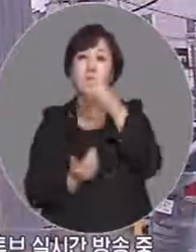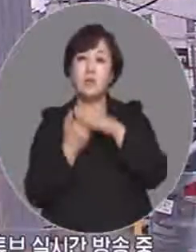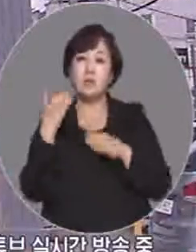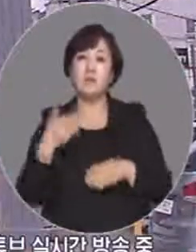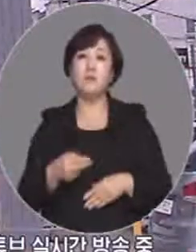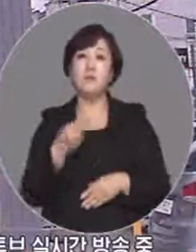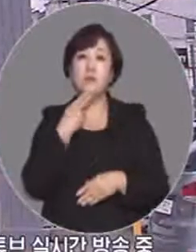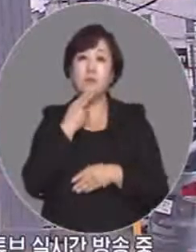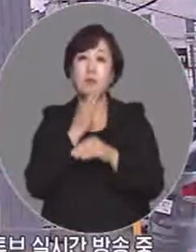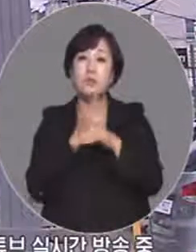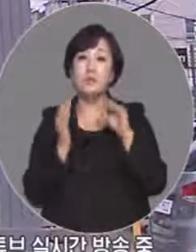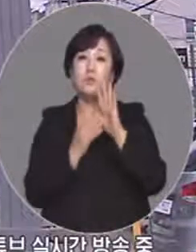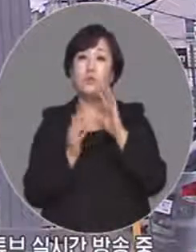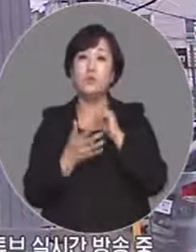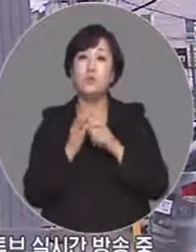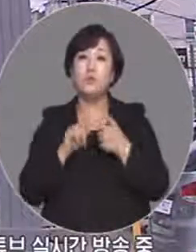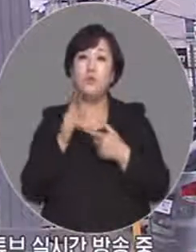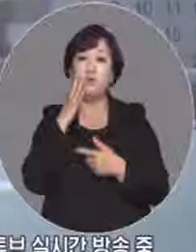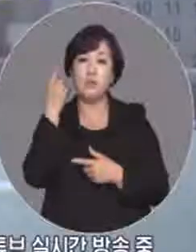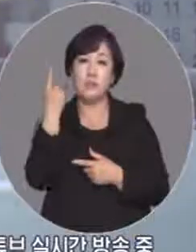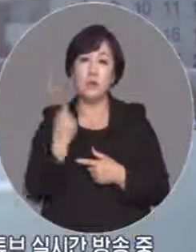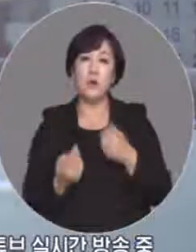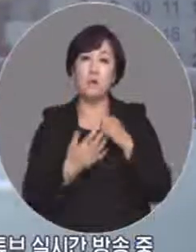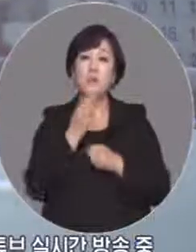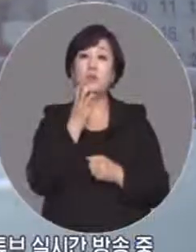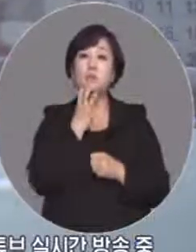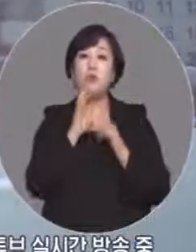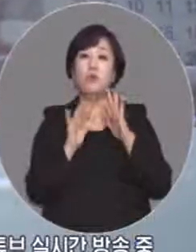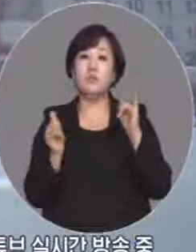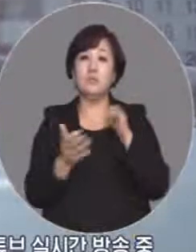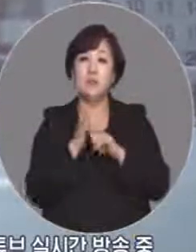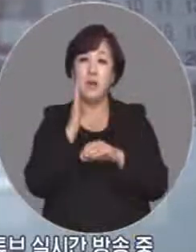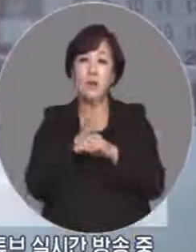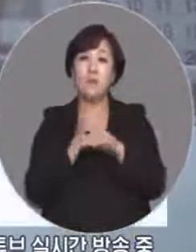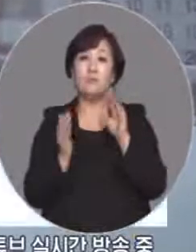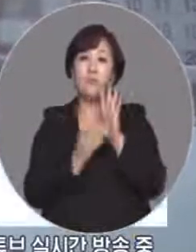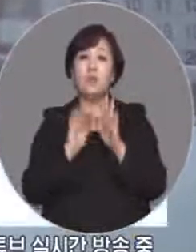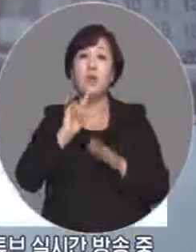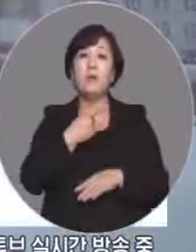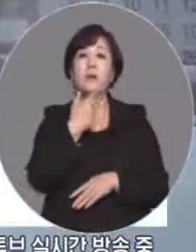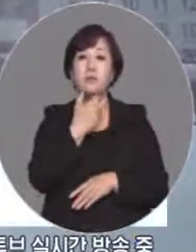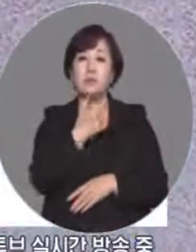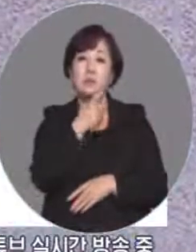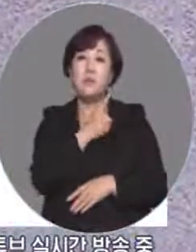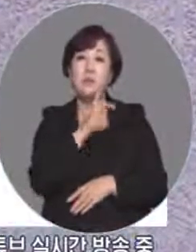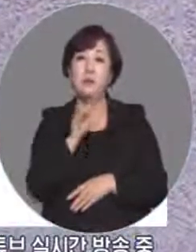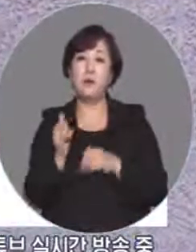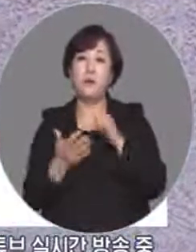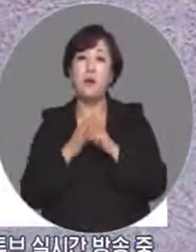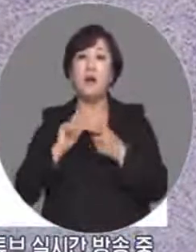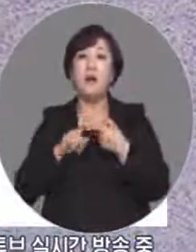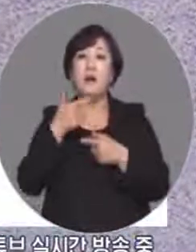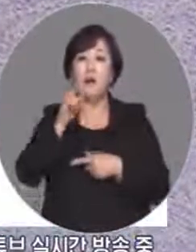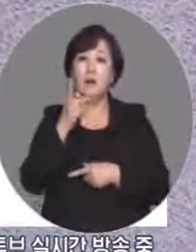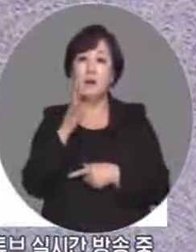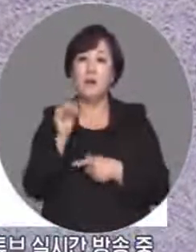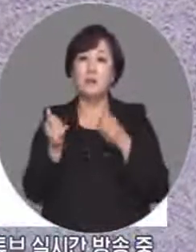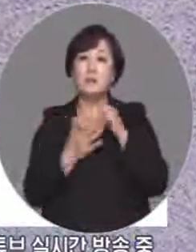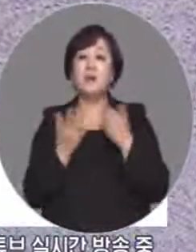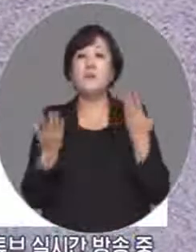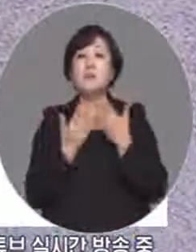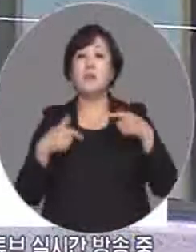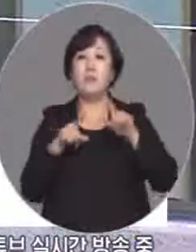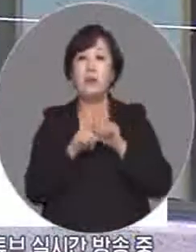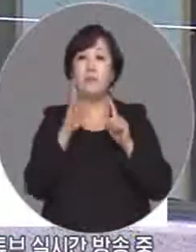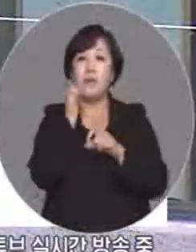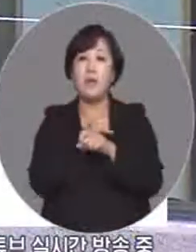않았습니다. 출장차 울산을 방문한 서울 강남 확진자에게서 감염된 171번 확진자와 강남 확진자의 직장